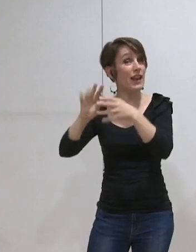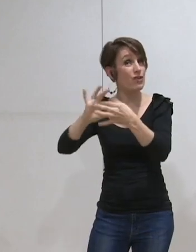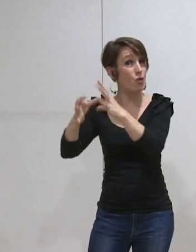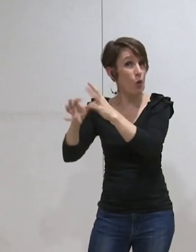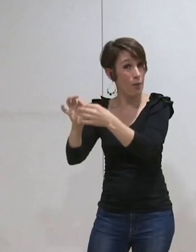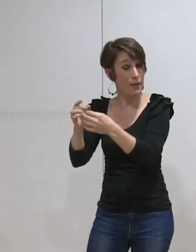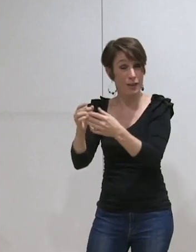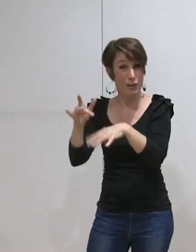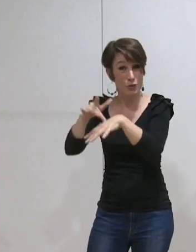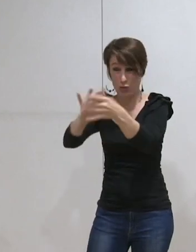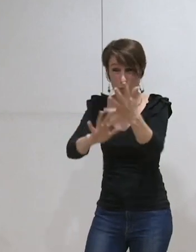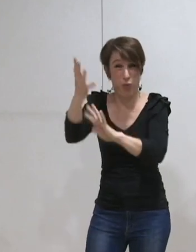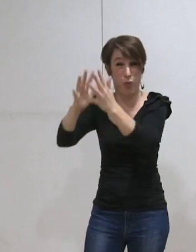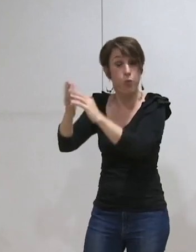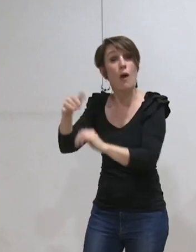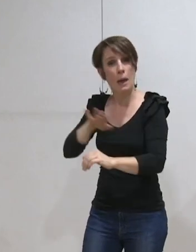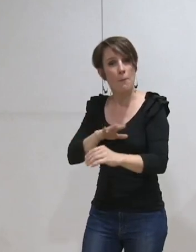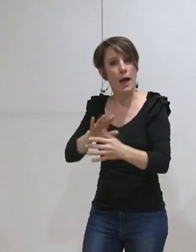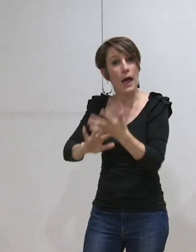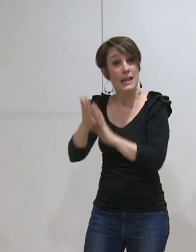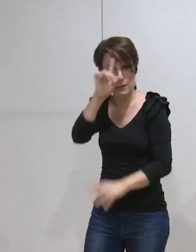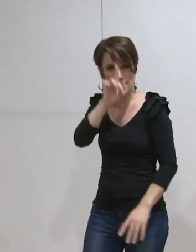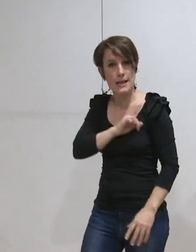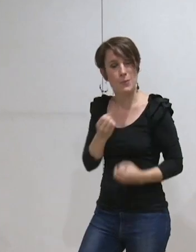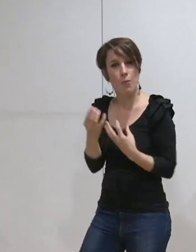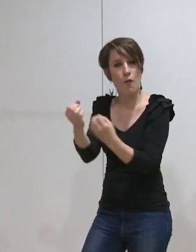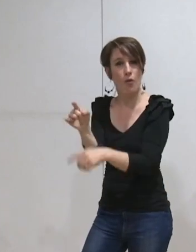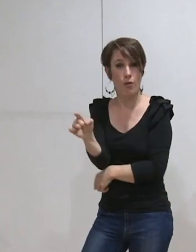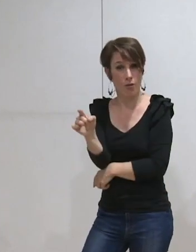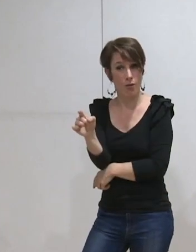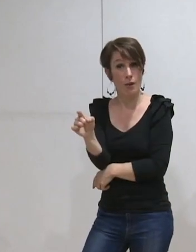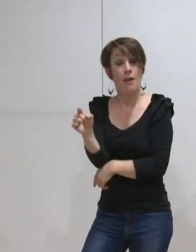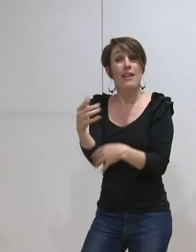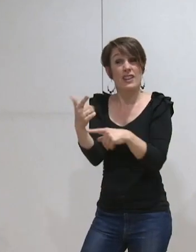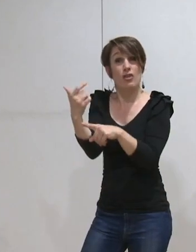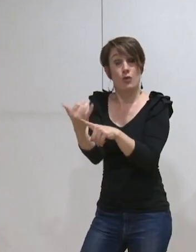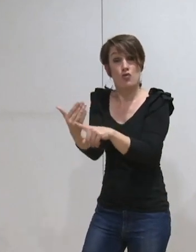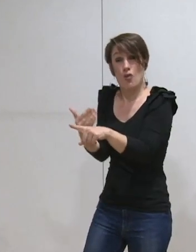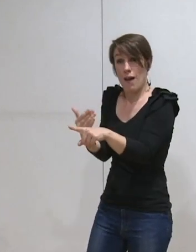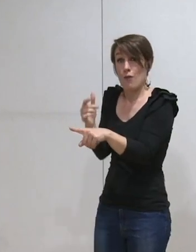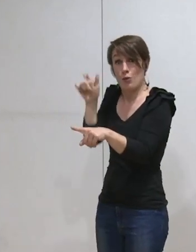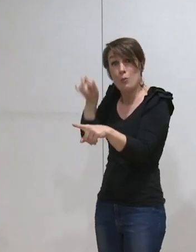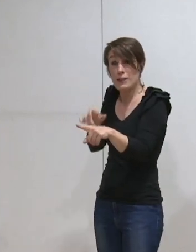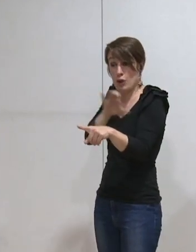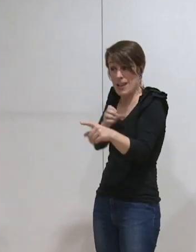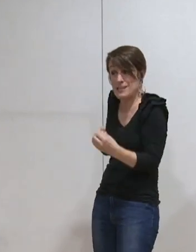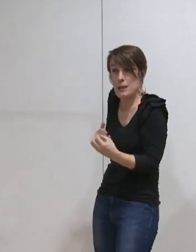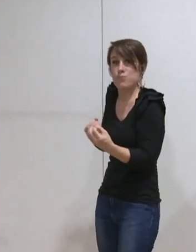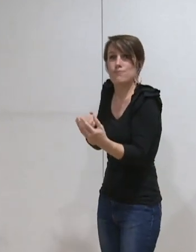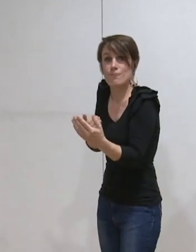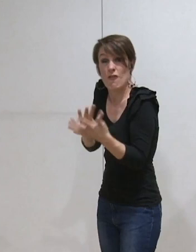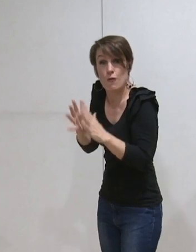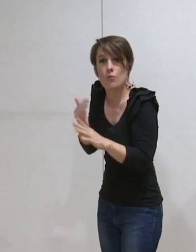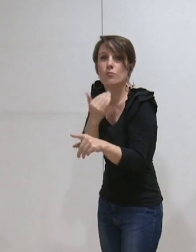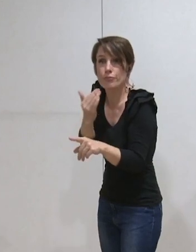un incendie criminel et ce après qu'une première tentative d'incendie a été perpétrée 2 jours plus tôt dans ce cas